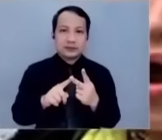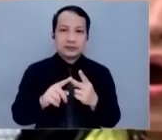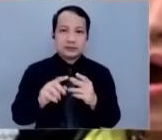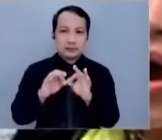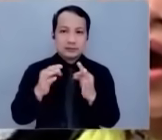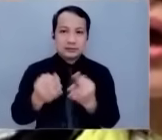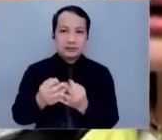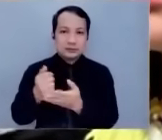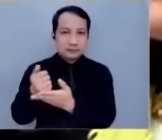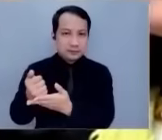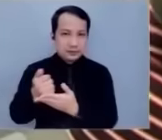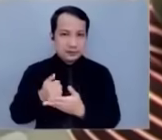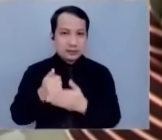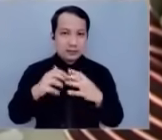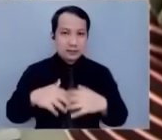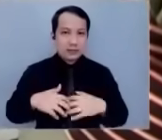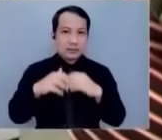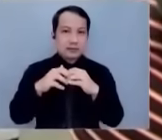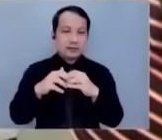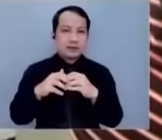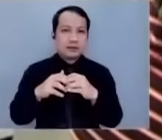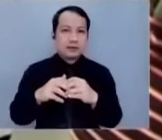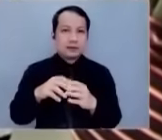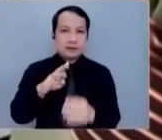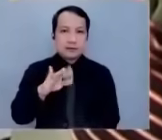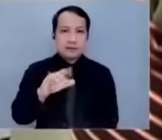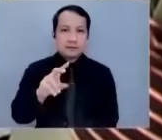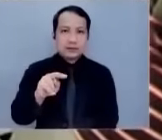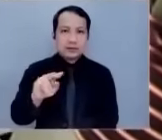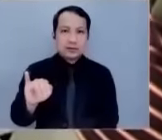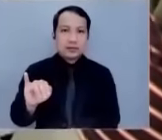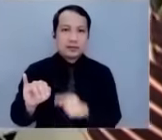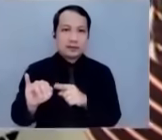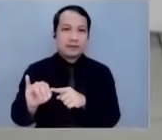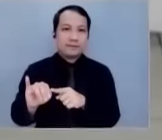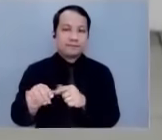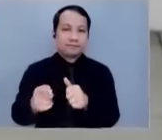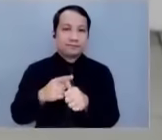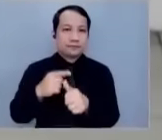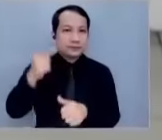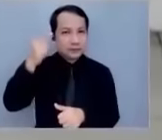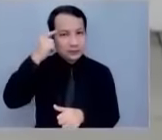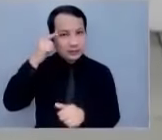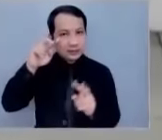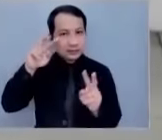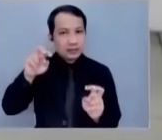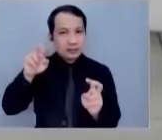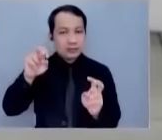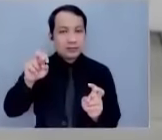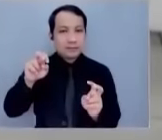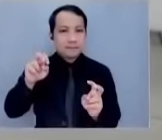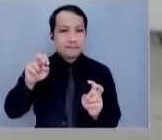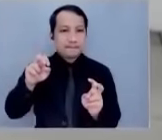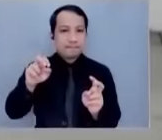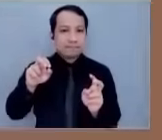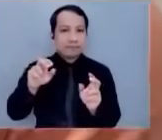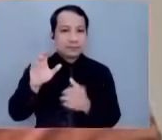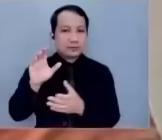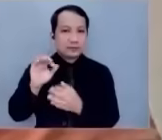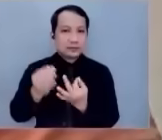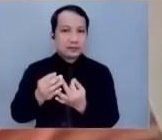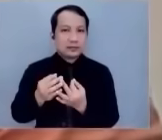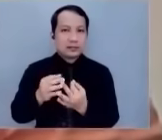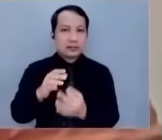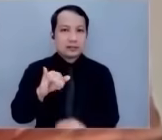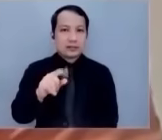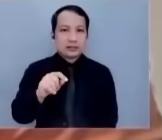pagbuo ng show si bayani nga isa pa sa mga nakaisip ng title ng kanilang upcoming sitco sila